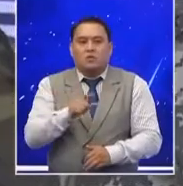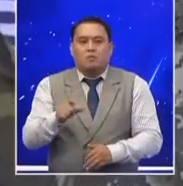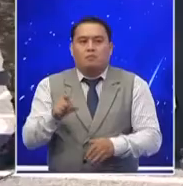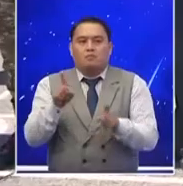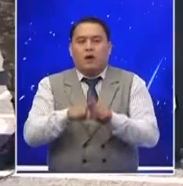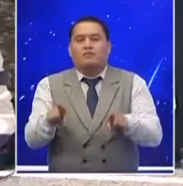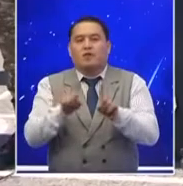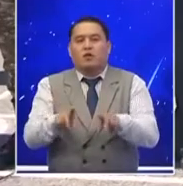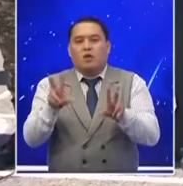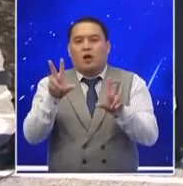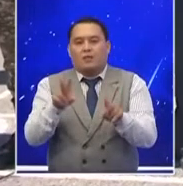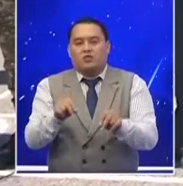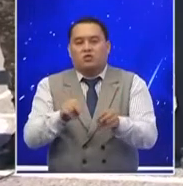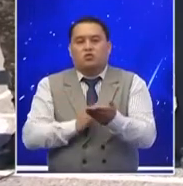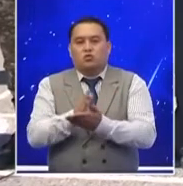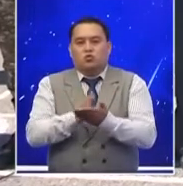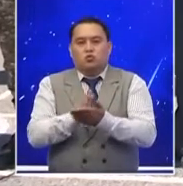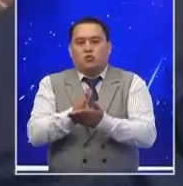повторил клятву верности своей родине.